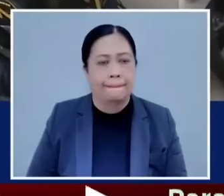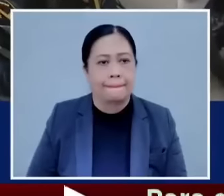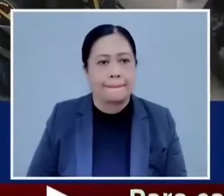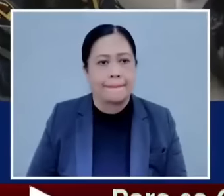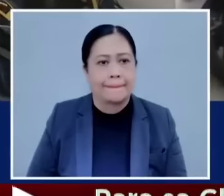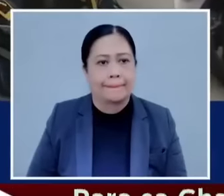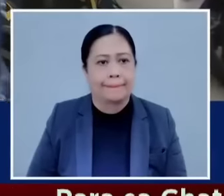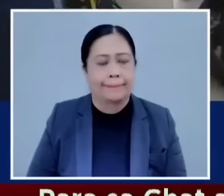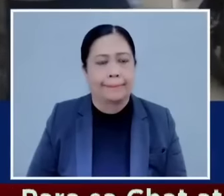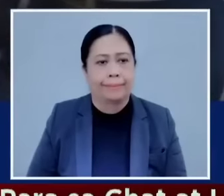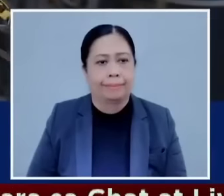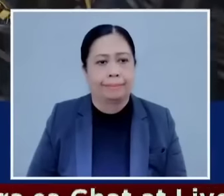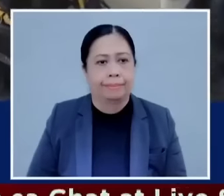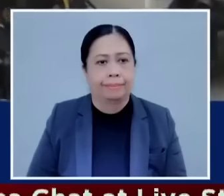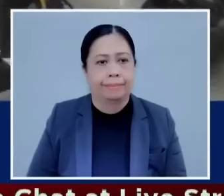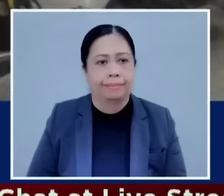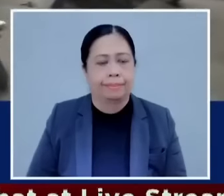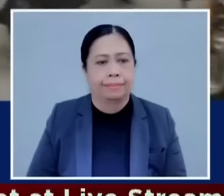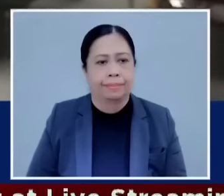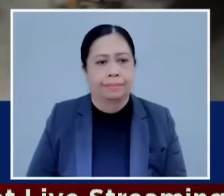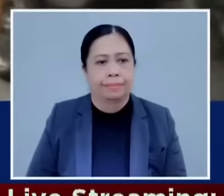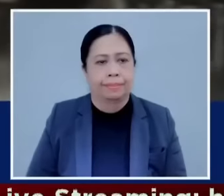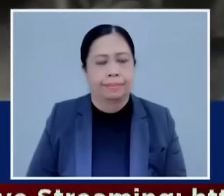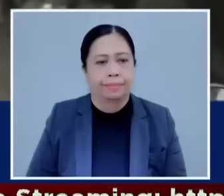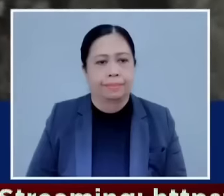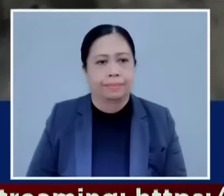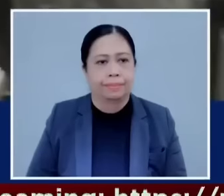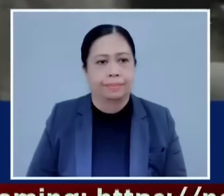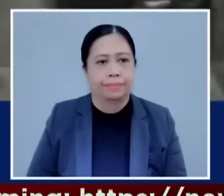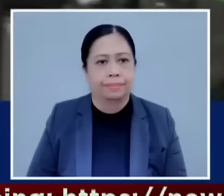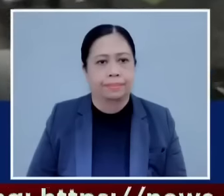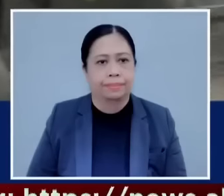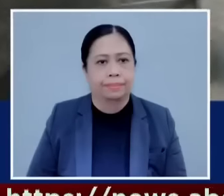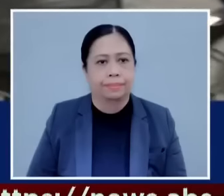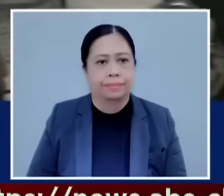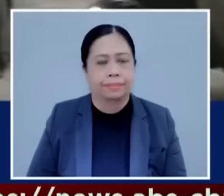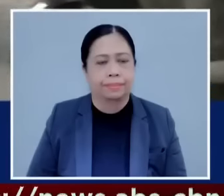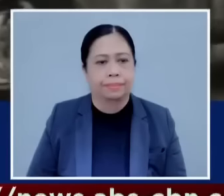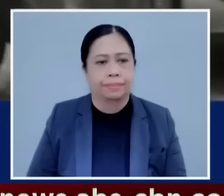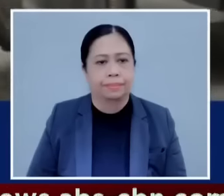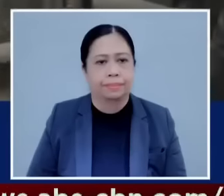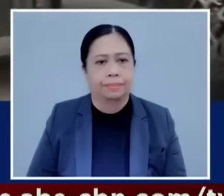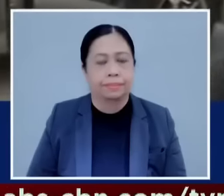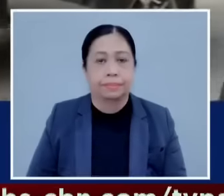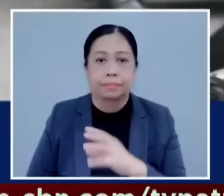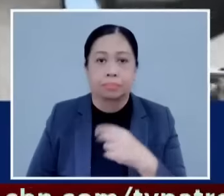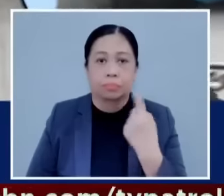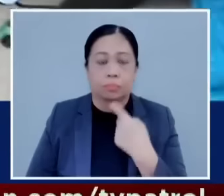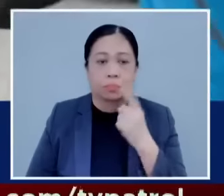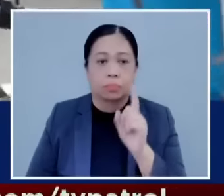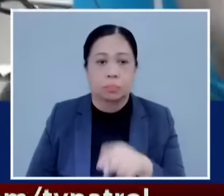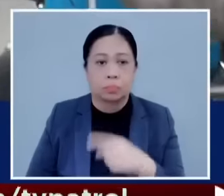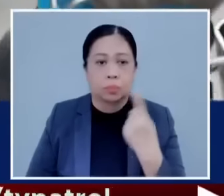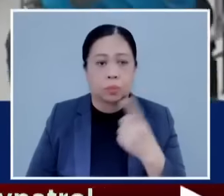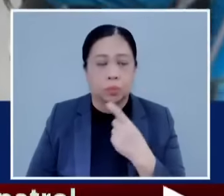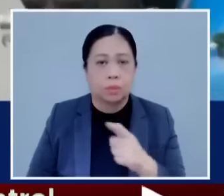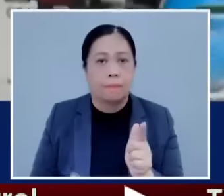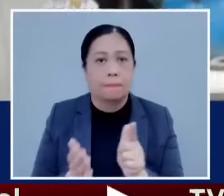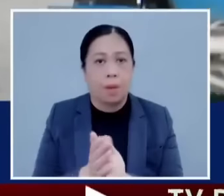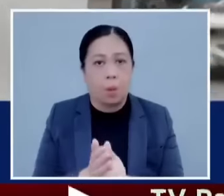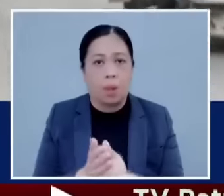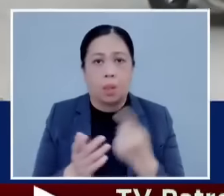na yan na irehistro ang kanilang mga sasakyan sa ahensya. Kabayan. At ang utos lamang naman ay bawal sila sa mga